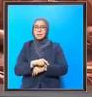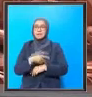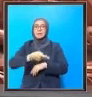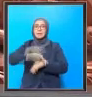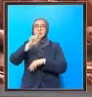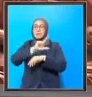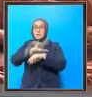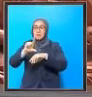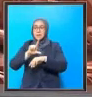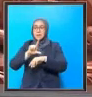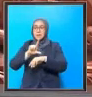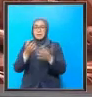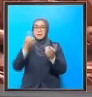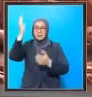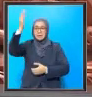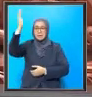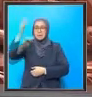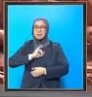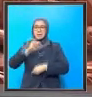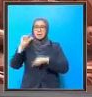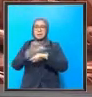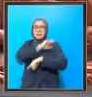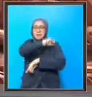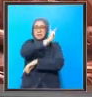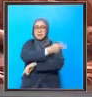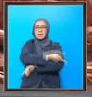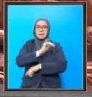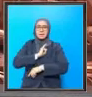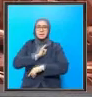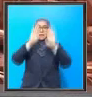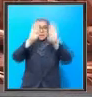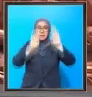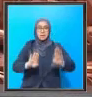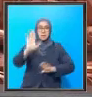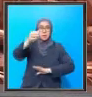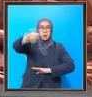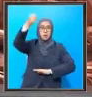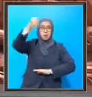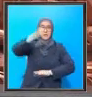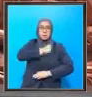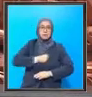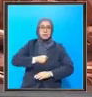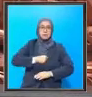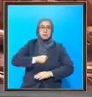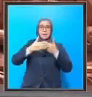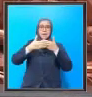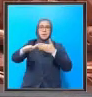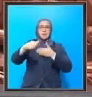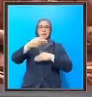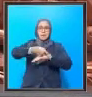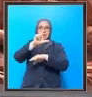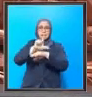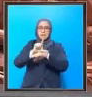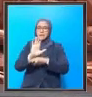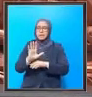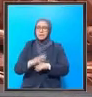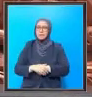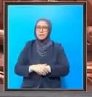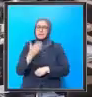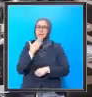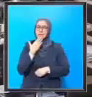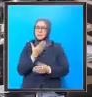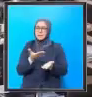segudang khasiat sayur bange lepas yang bawa minta maaf sih kalau mau kawin